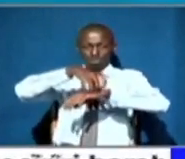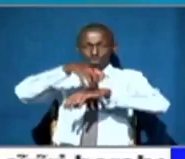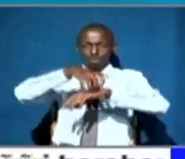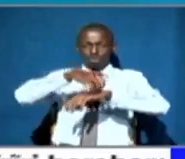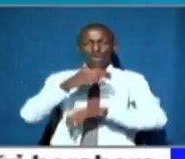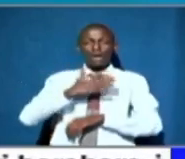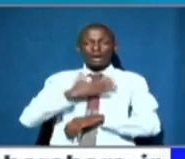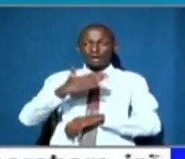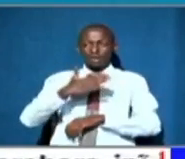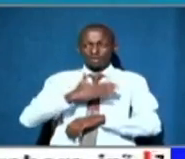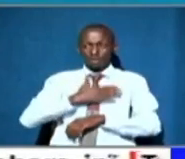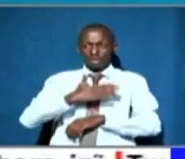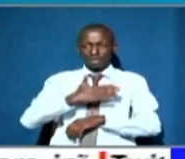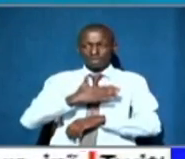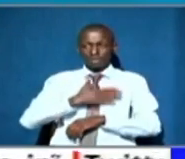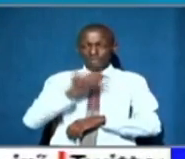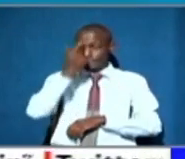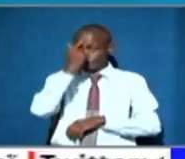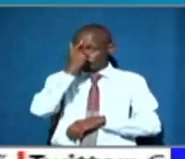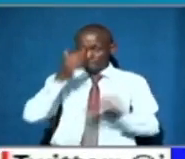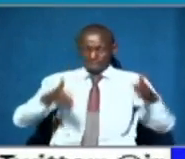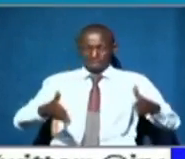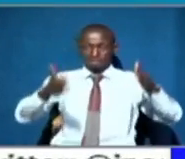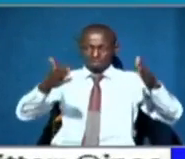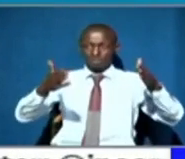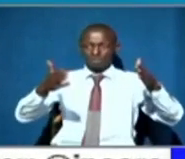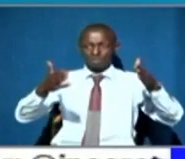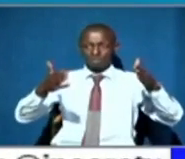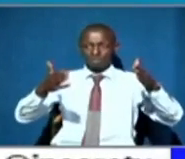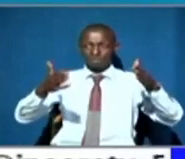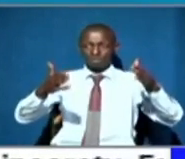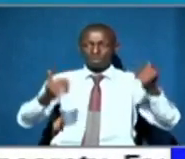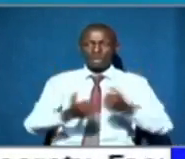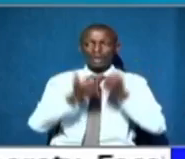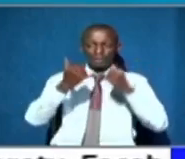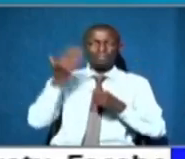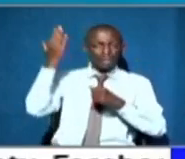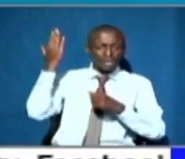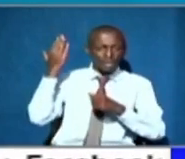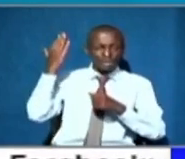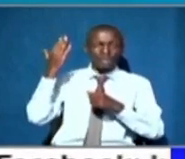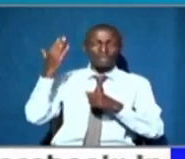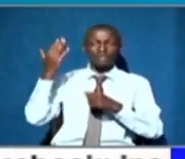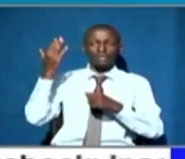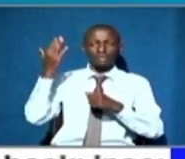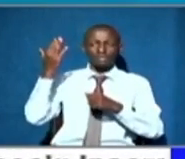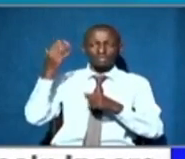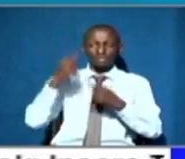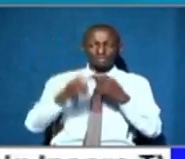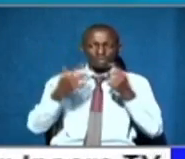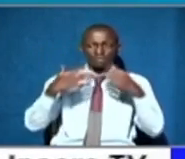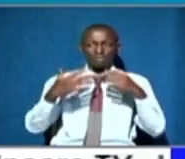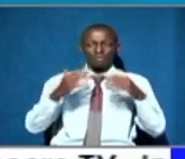ori ya gora kwa park road idhwe ramadhani shio the tiga ino na ya mwako yu rahe tukire idhwe ntoruga kahau naturitha gia dutamagana